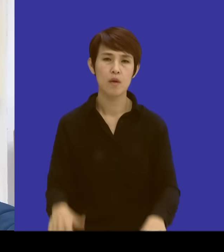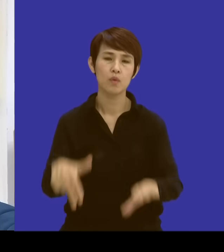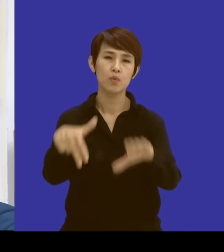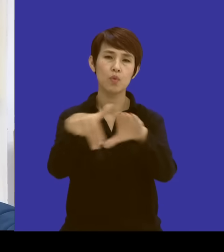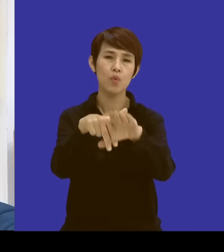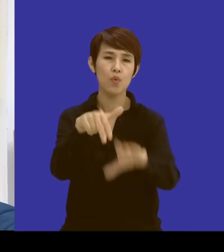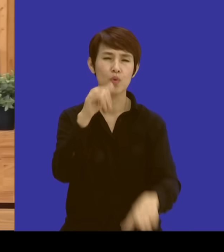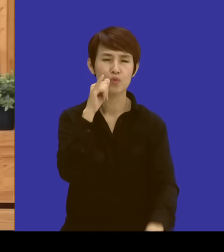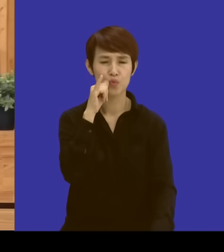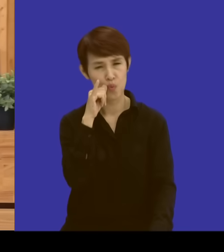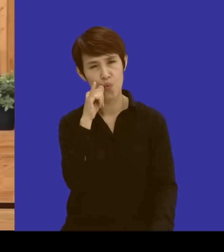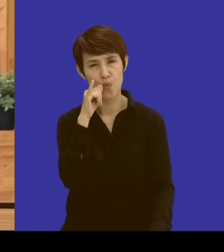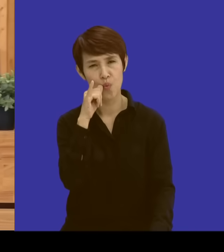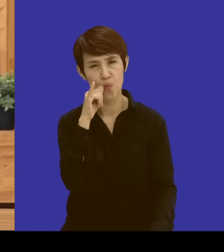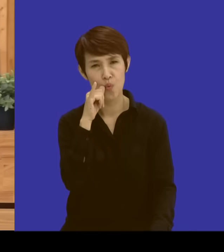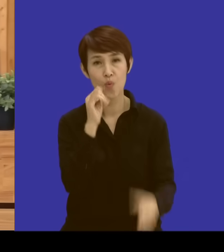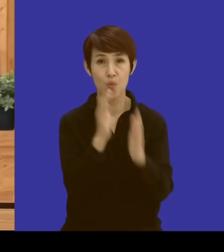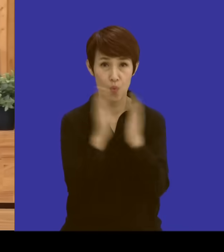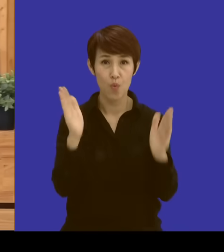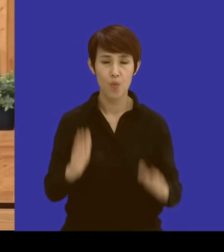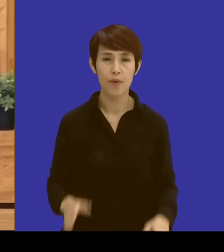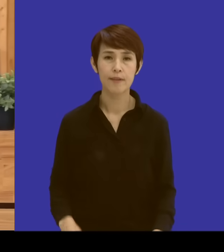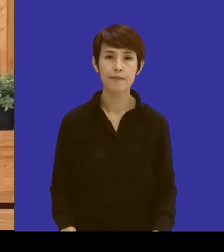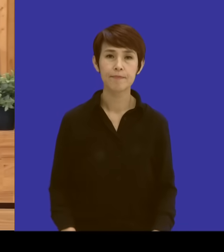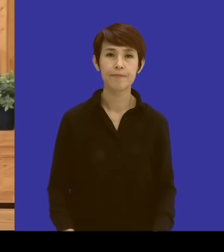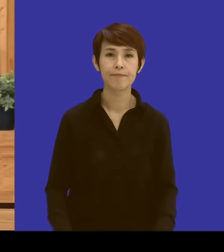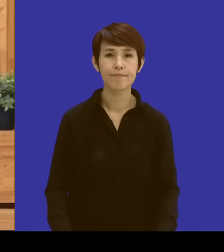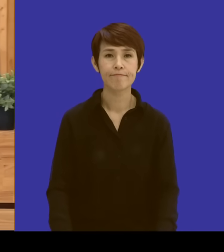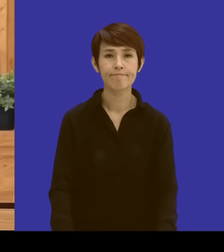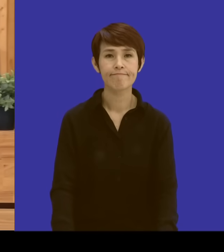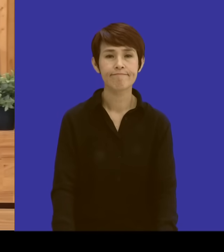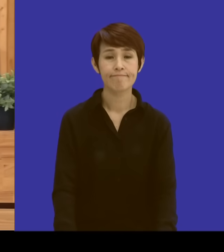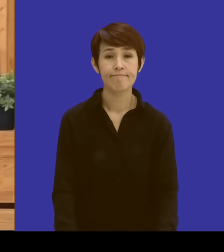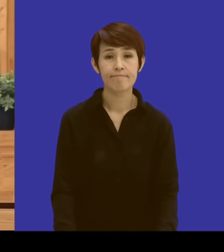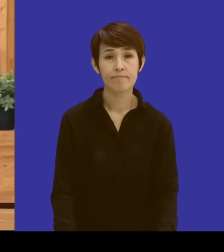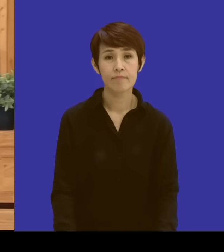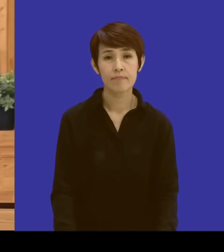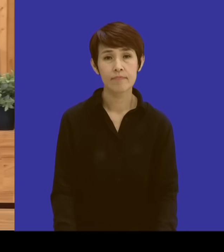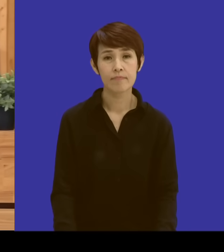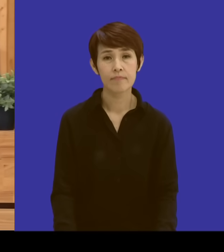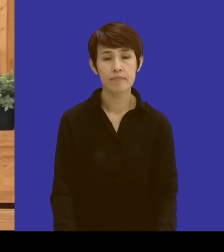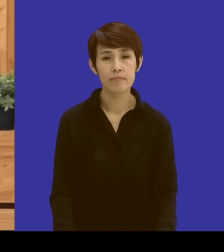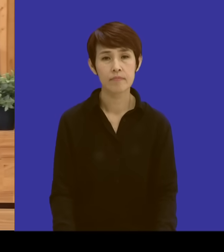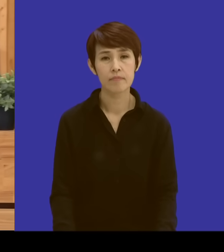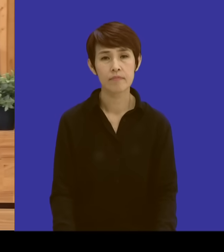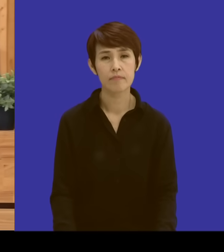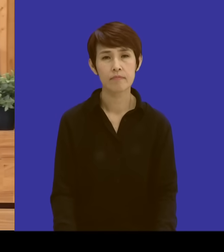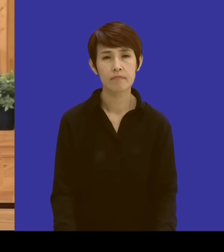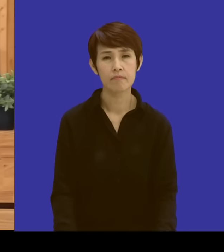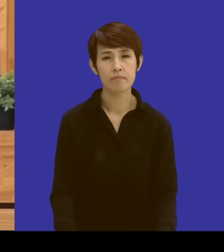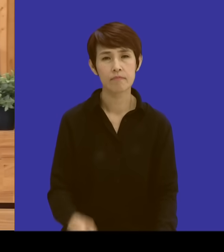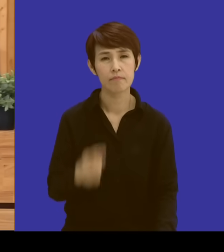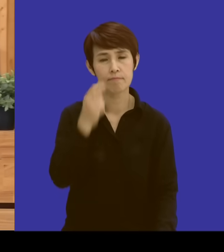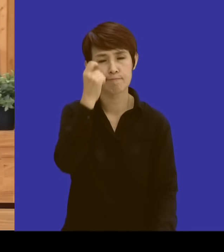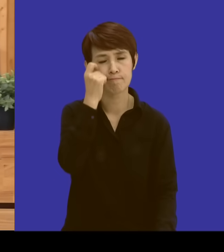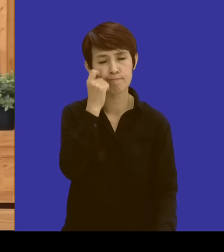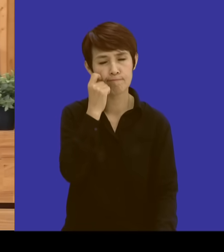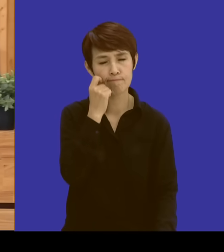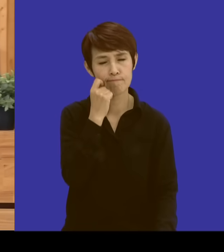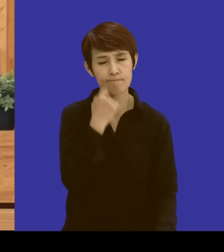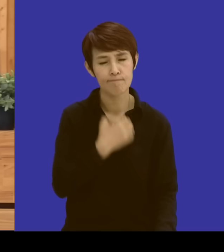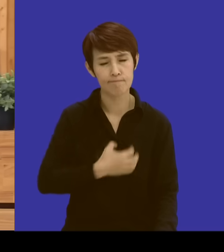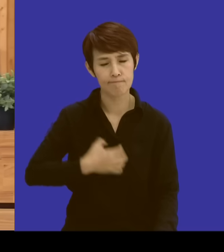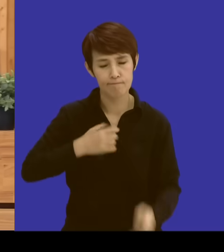중독에 빠진다거나 그래요. 이렇게 되는 것 같아요. 그래요. 네. 그럼 그 예돌기를 쓰고 어머니를 보낸 다음에 이제 여러